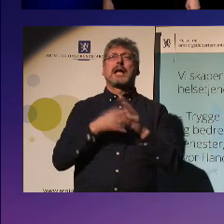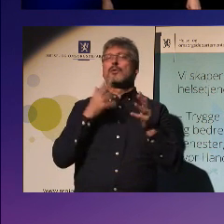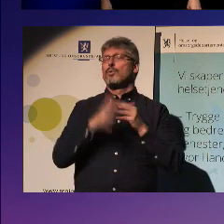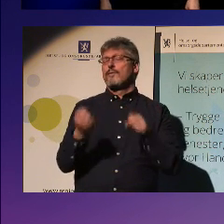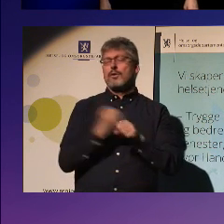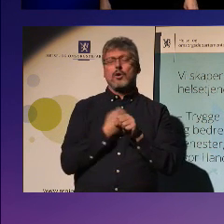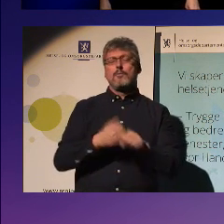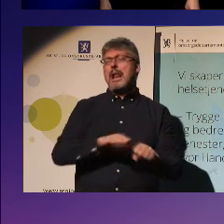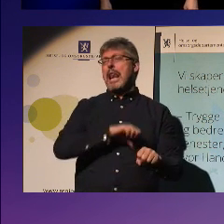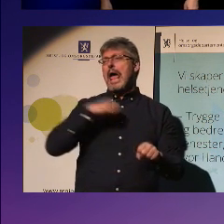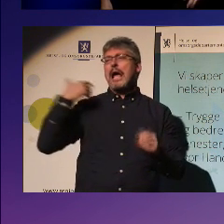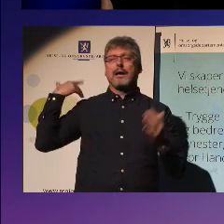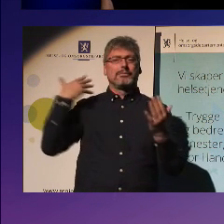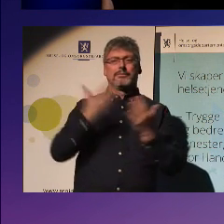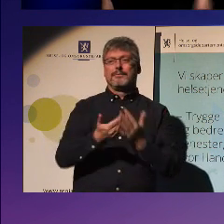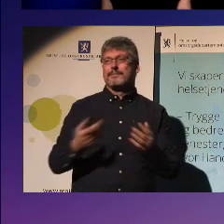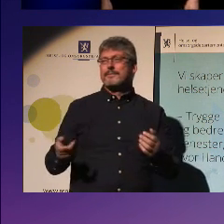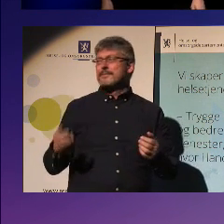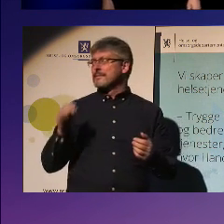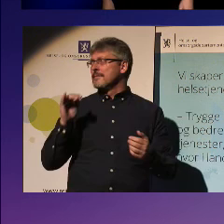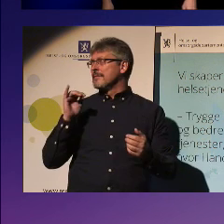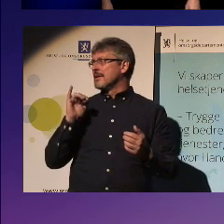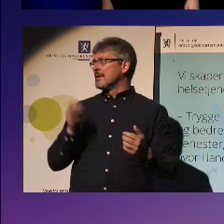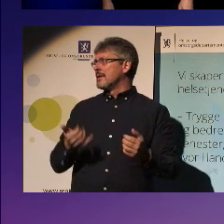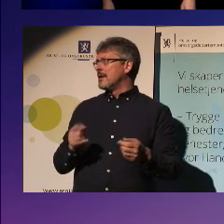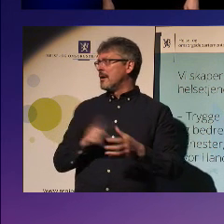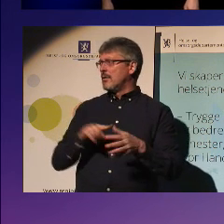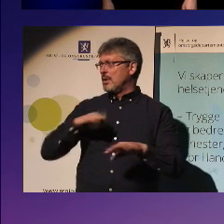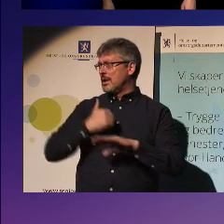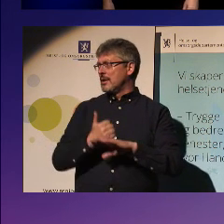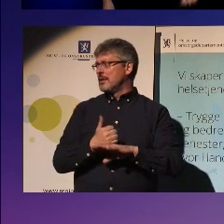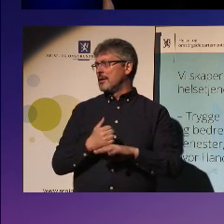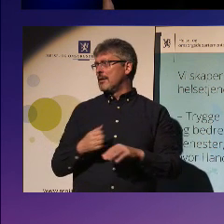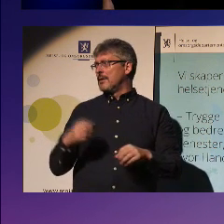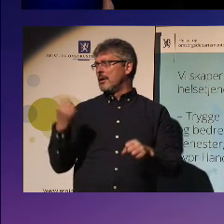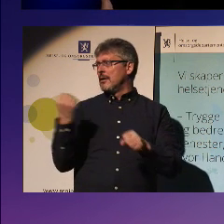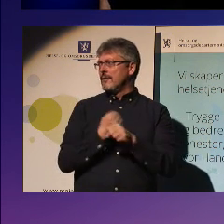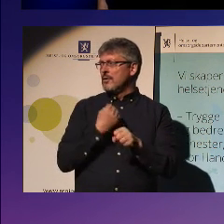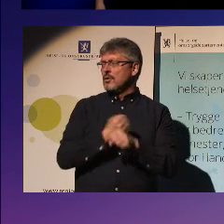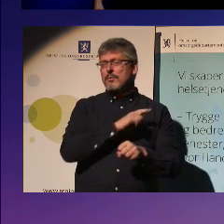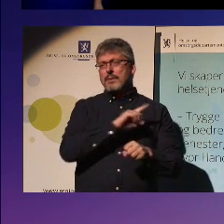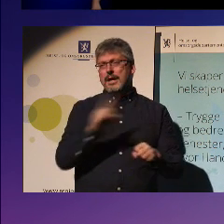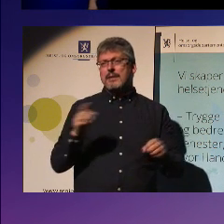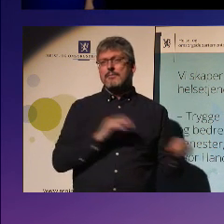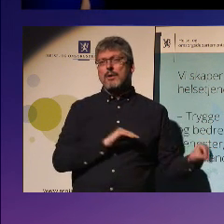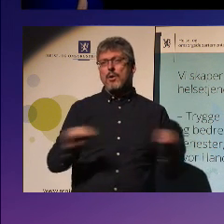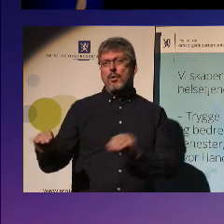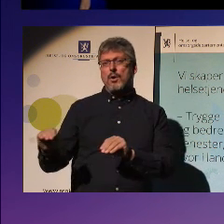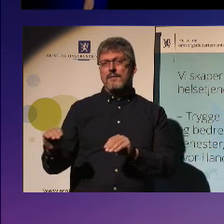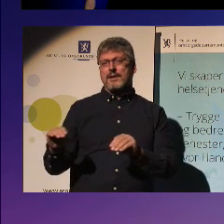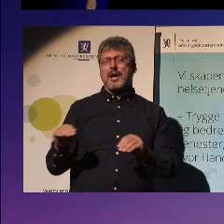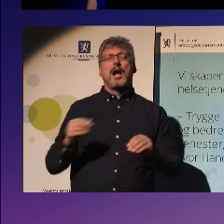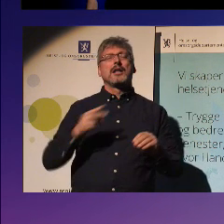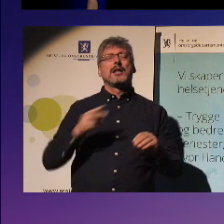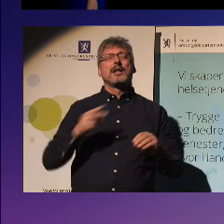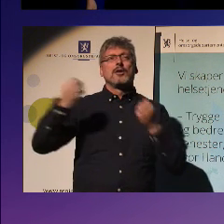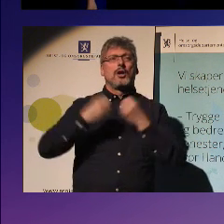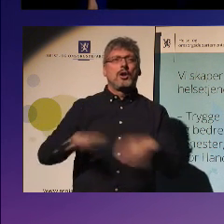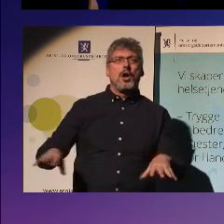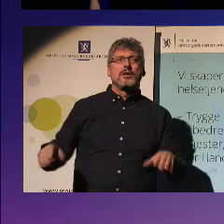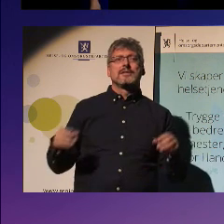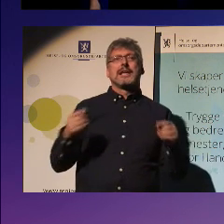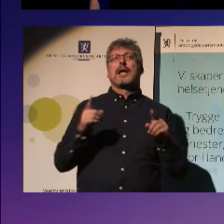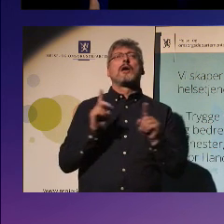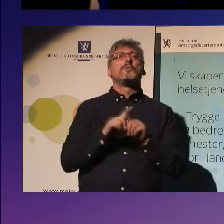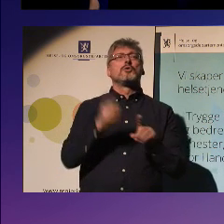lenge. Ja, nødnett har vi klart å etablert. Vi jobber hele tiden med overgangen til digitale løsninger og